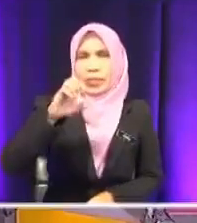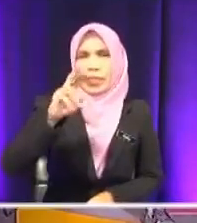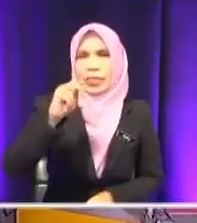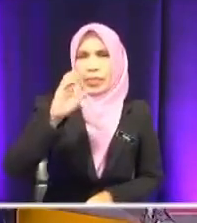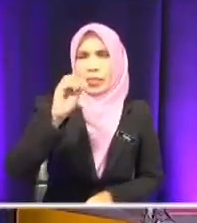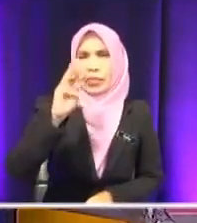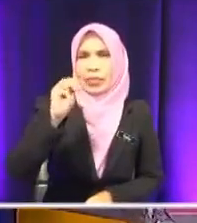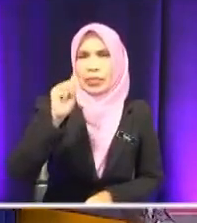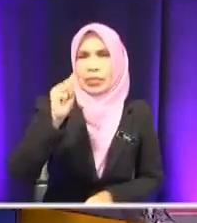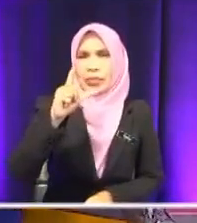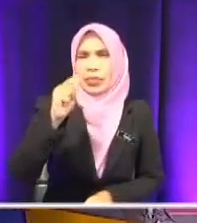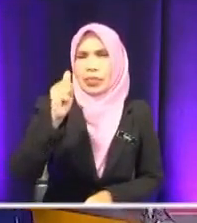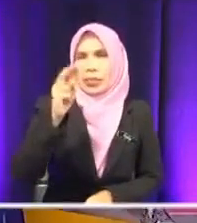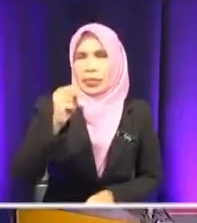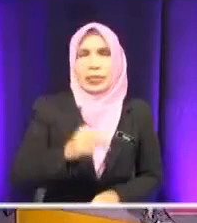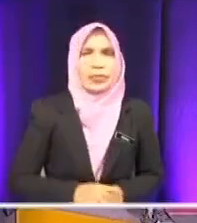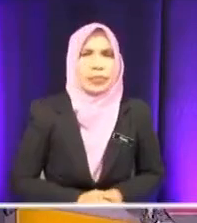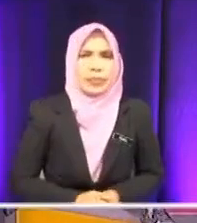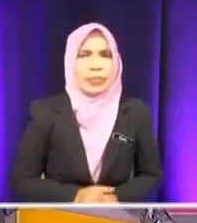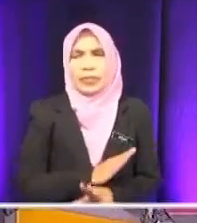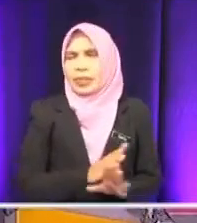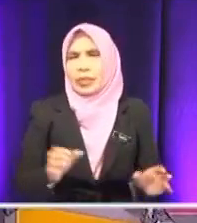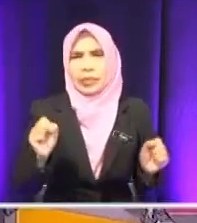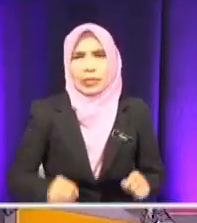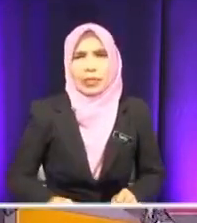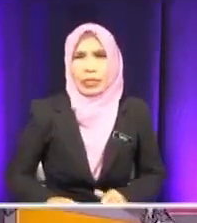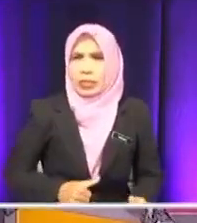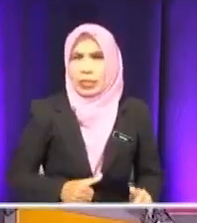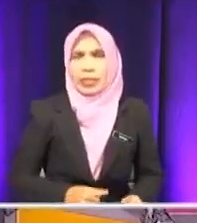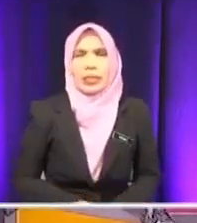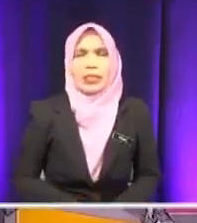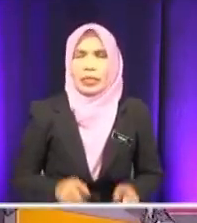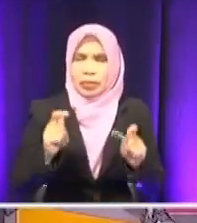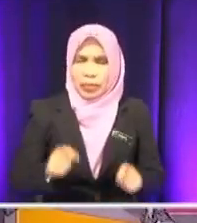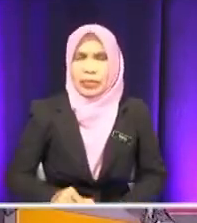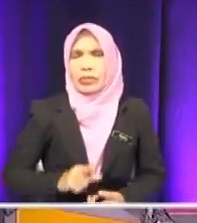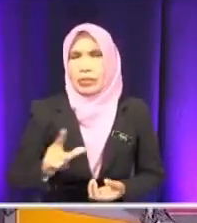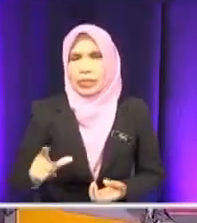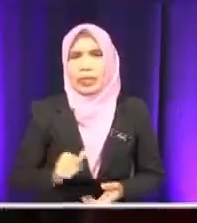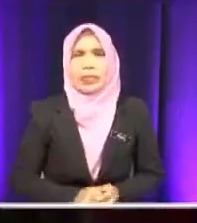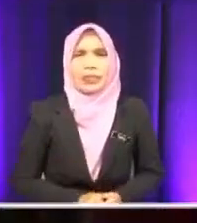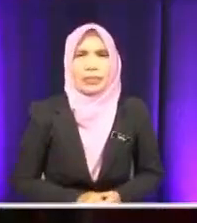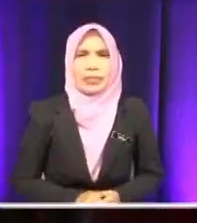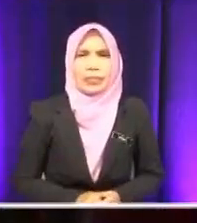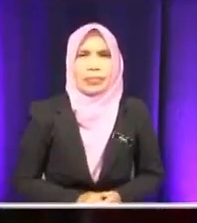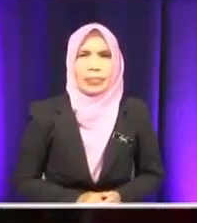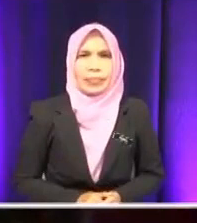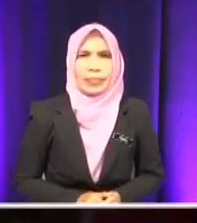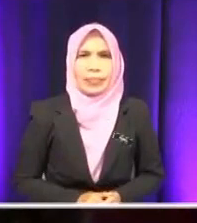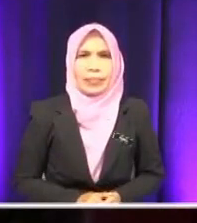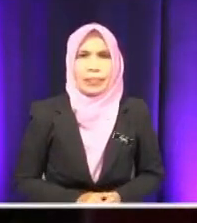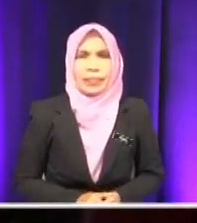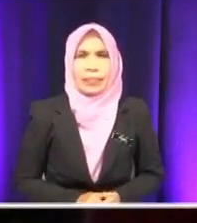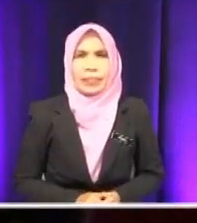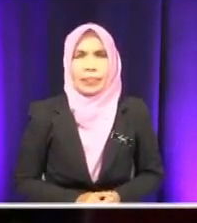separa sepenuh transitif itu tak boleh lagi lah memang kena ulas berdasarkan